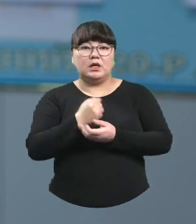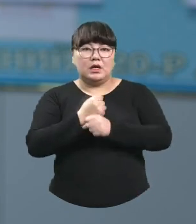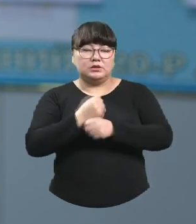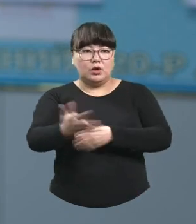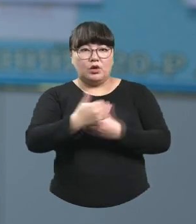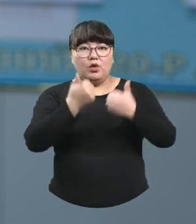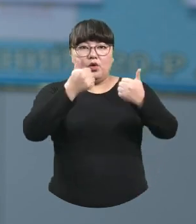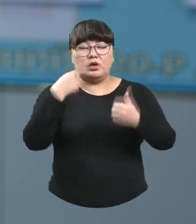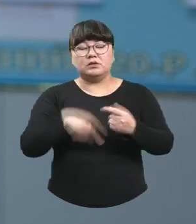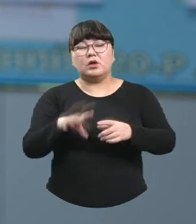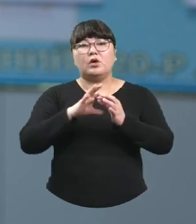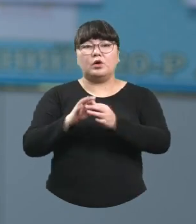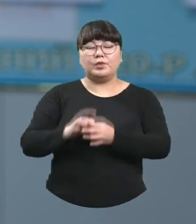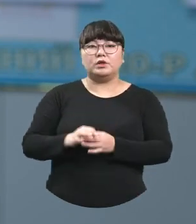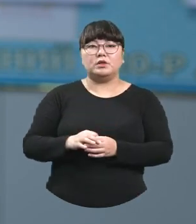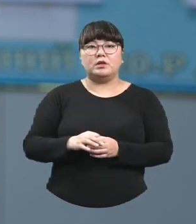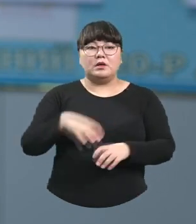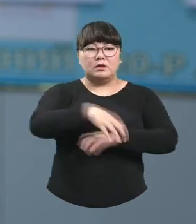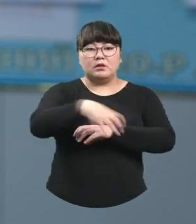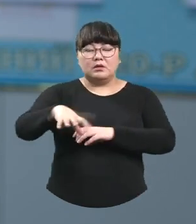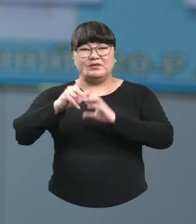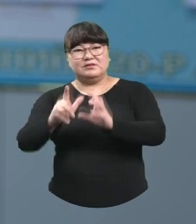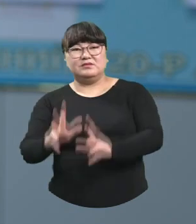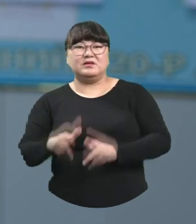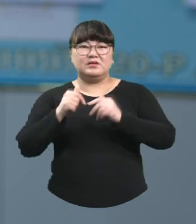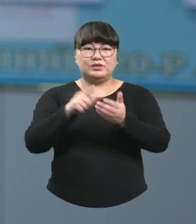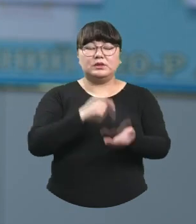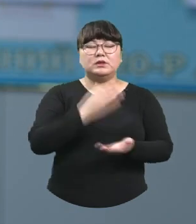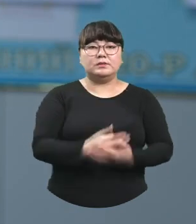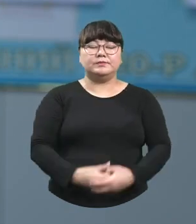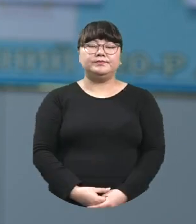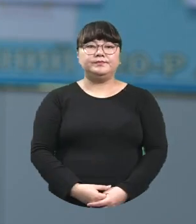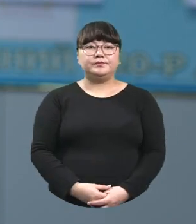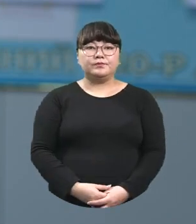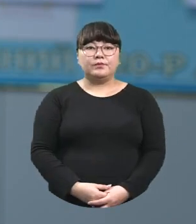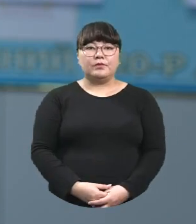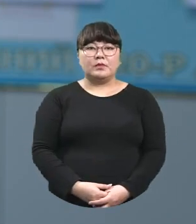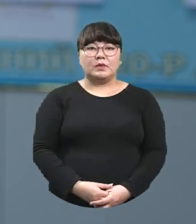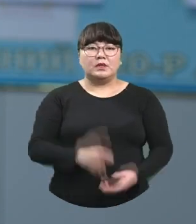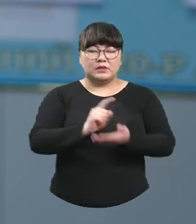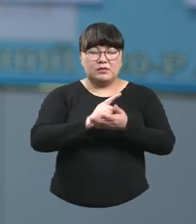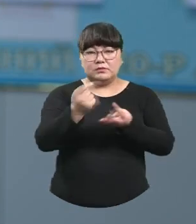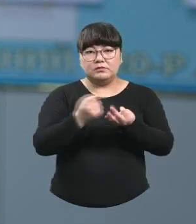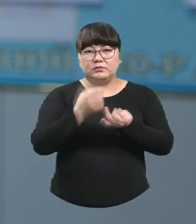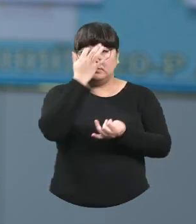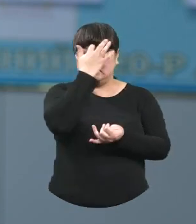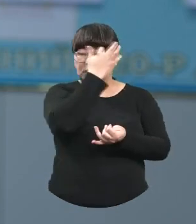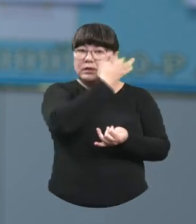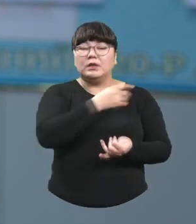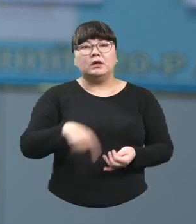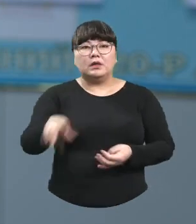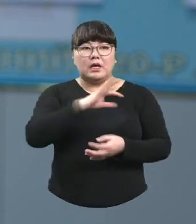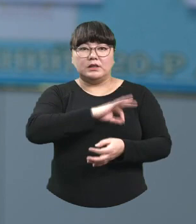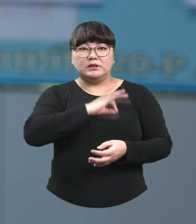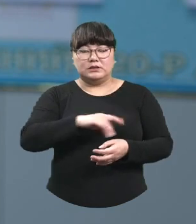үйл ажиллагаанд хамрагдаад энэний хүрээнд тодорхой объектуудыг сайжруулах шаардлагатай байна. Энэ тэрийг нь бол дурдах шаардлагагүйгээр энэ тодорхой объектууд